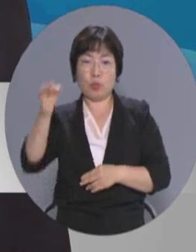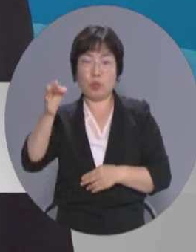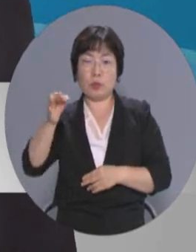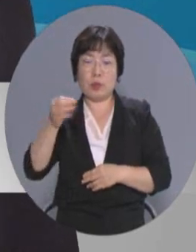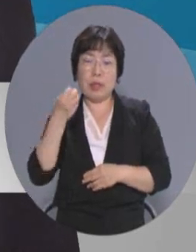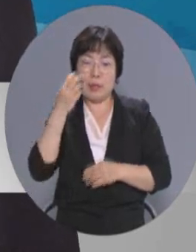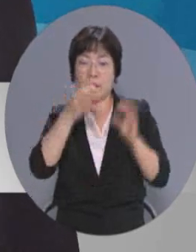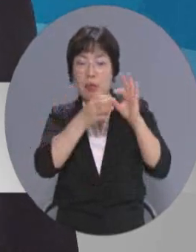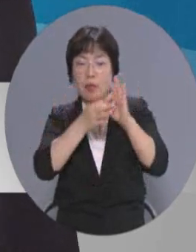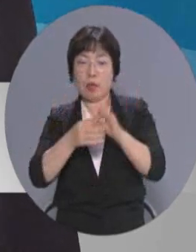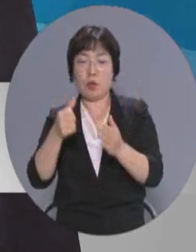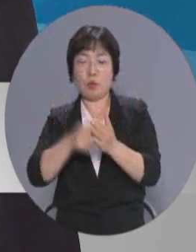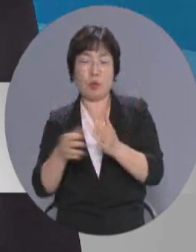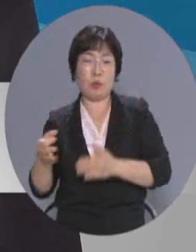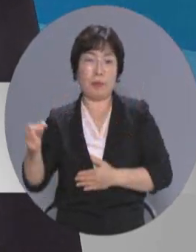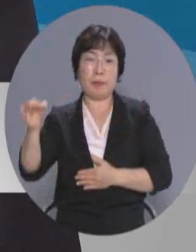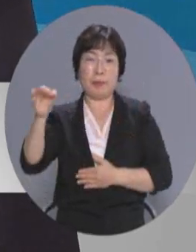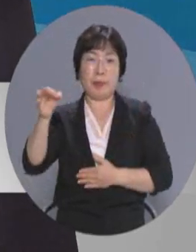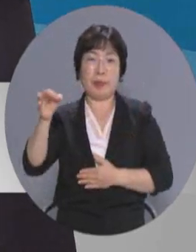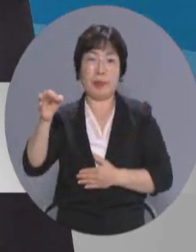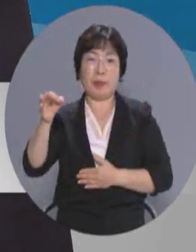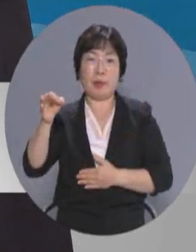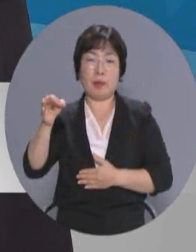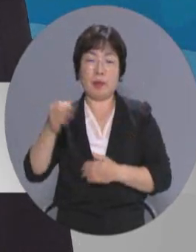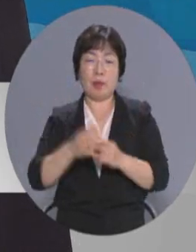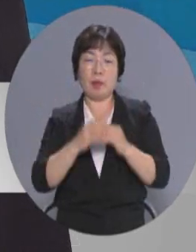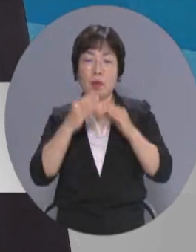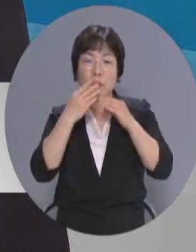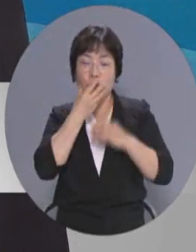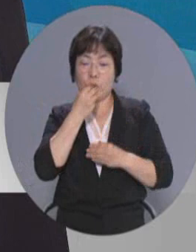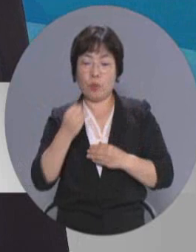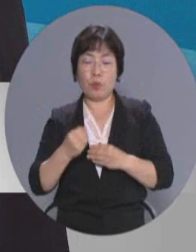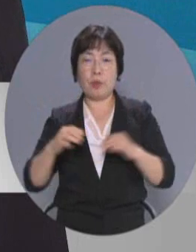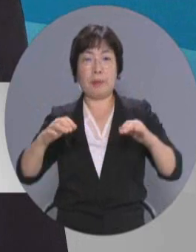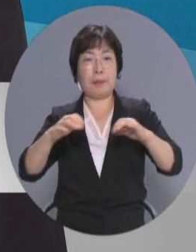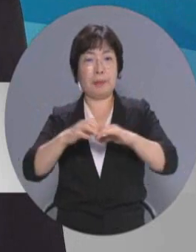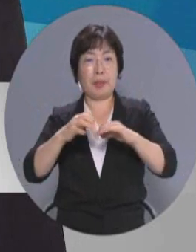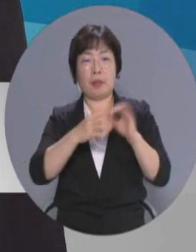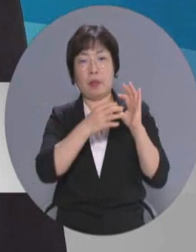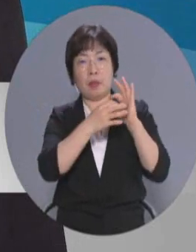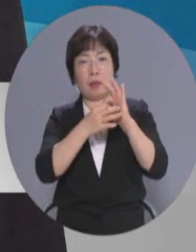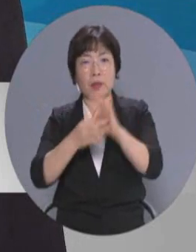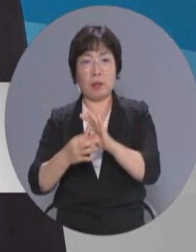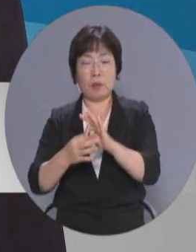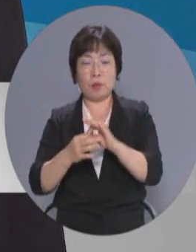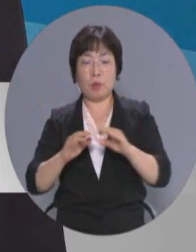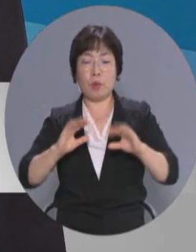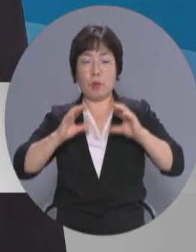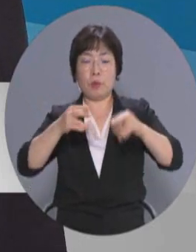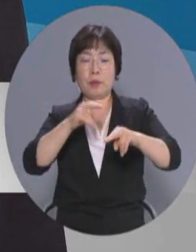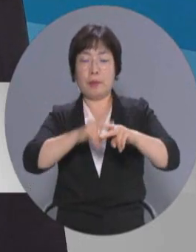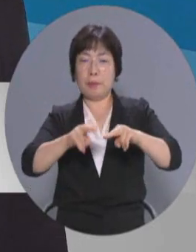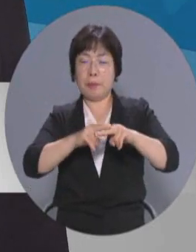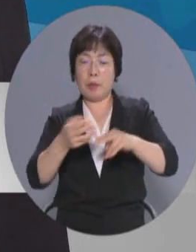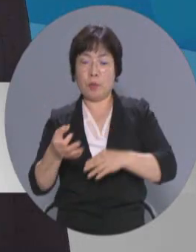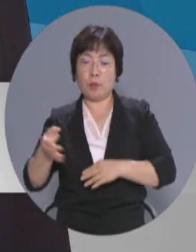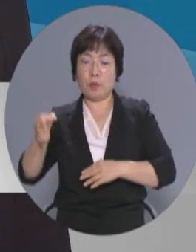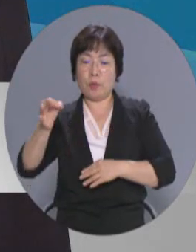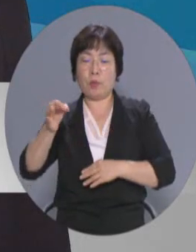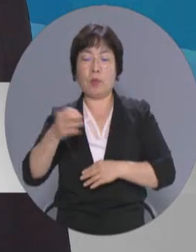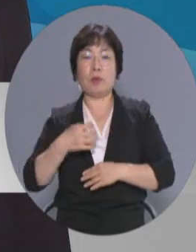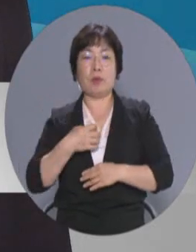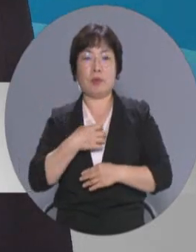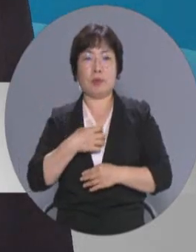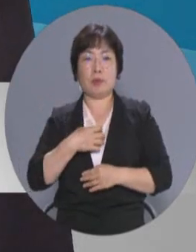석달 연속 올랐습니다 여기에 이스라엘과 하마스 무력 충돌이 이어지면서 국제 유가가 더 오를 가능성도 나오고